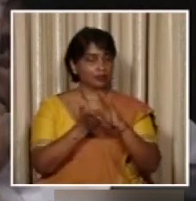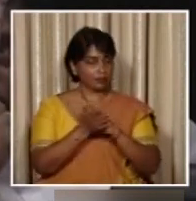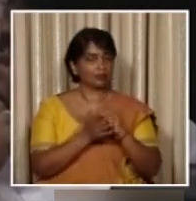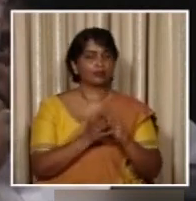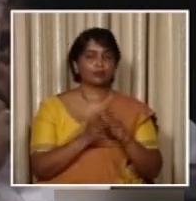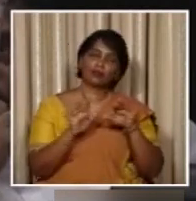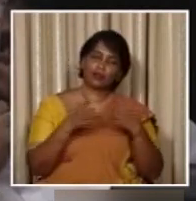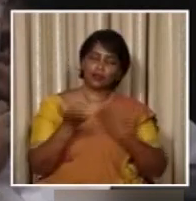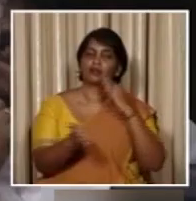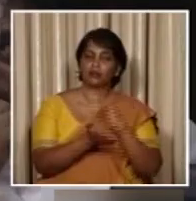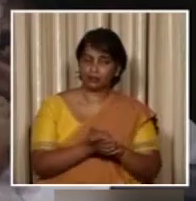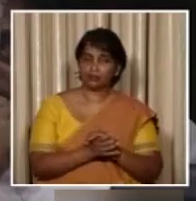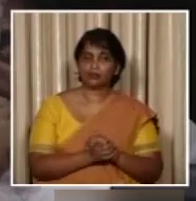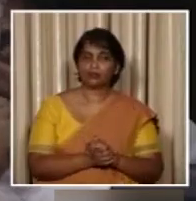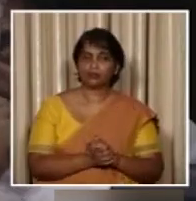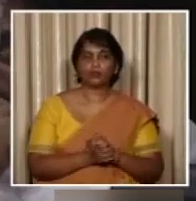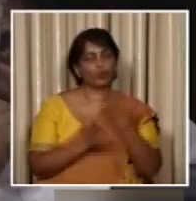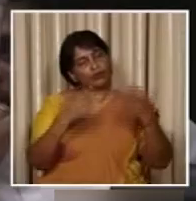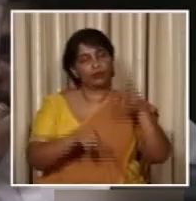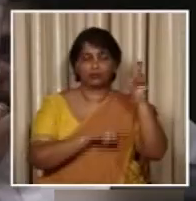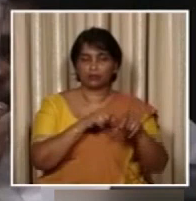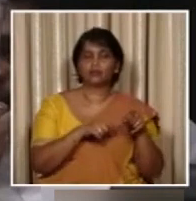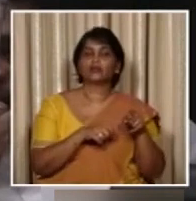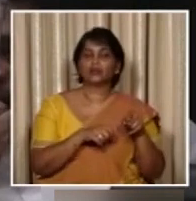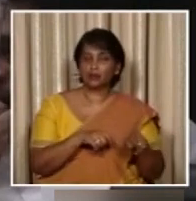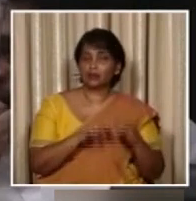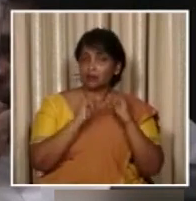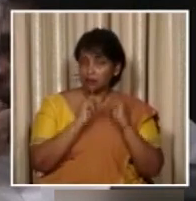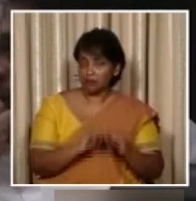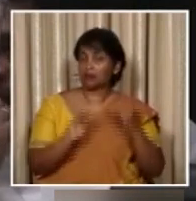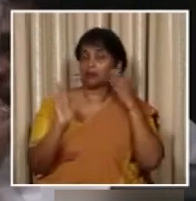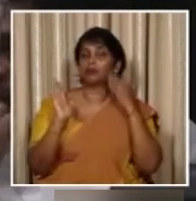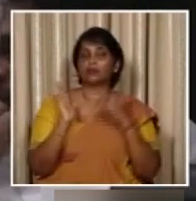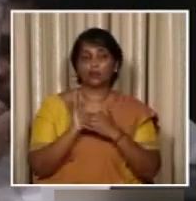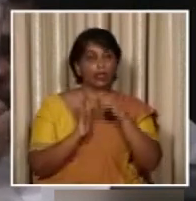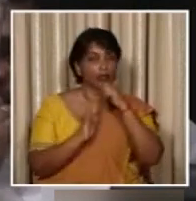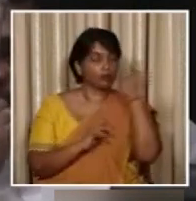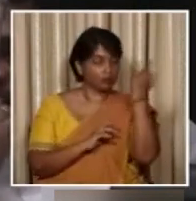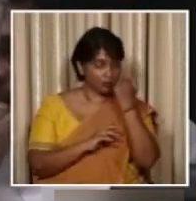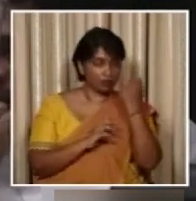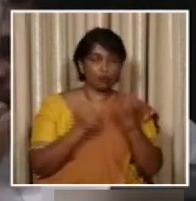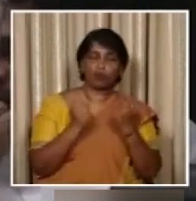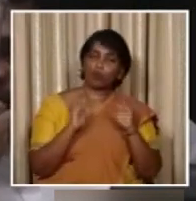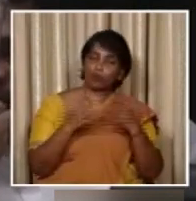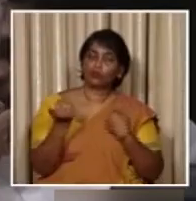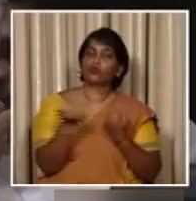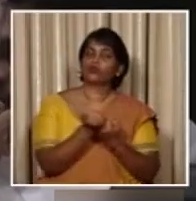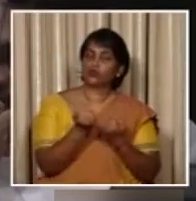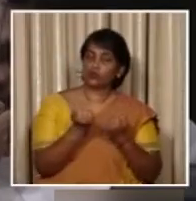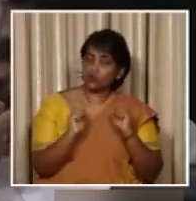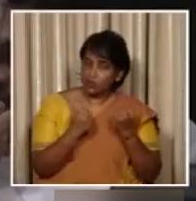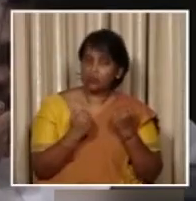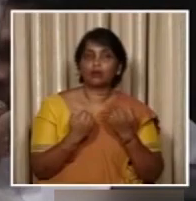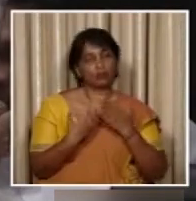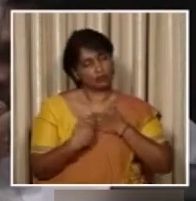මොන මට්ටමින් වුණත් ඔබතුමා හෝ වෙනත් ඕනම කෙනෙක් මේ අපරාධය පිළිබඳව සත්‍ය සොයා ගැනීමට දරන ඕනම උත්සාහයකට